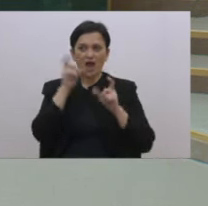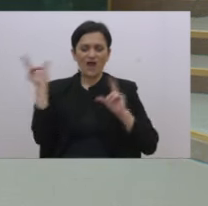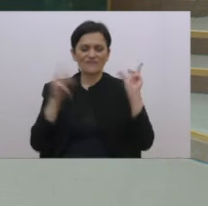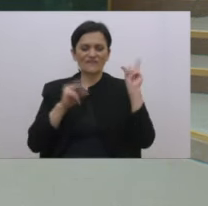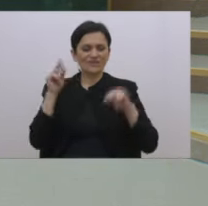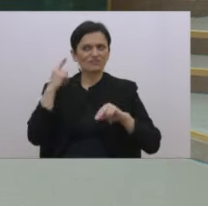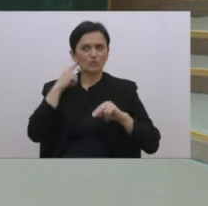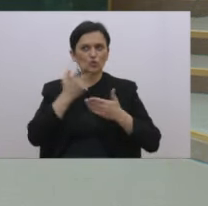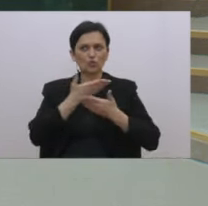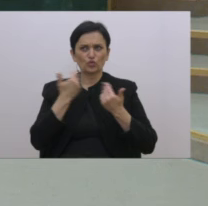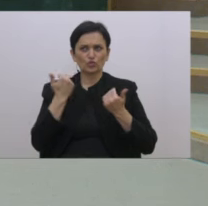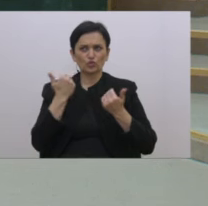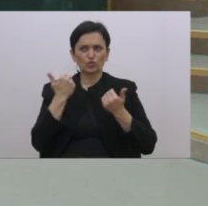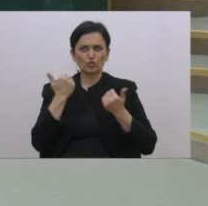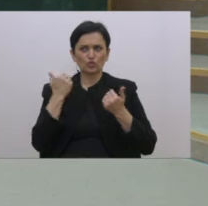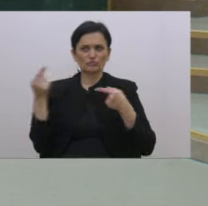კოლეგებო,